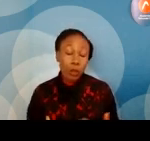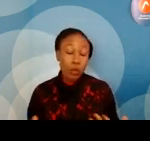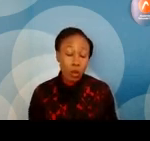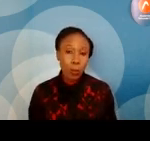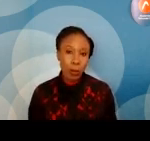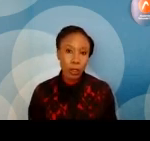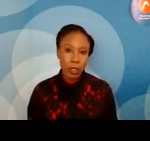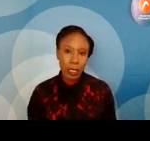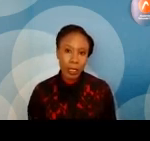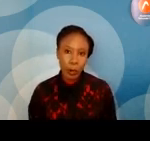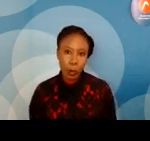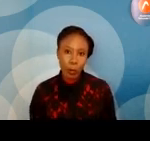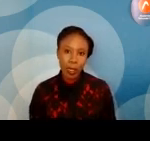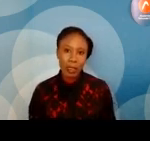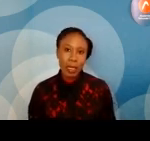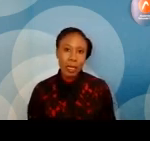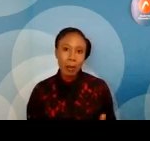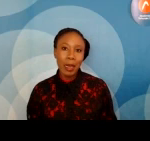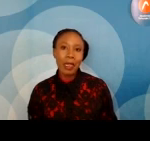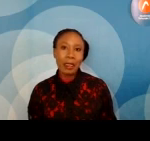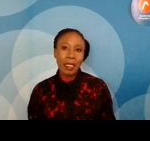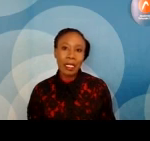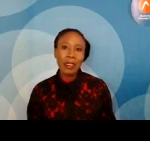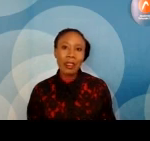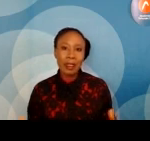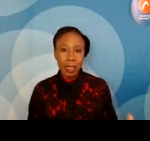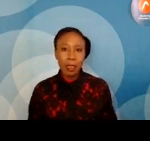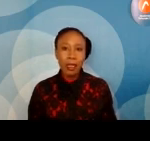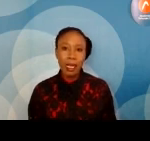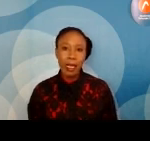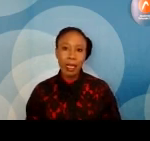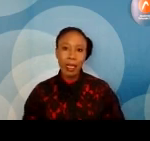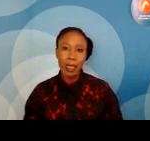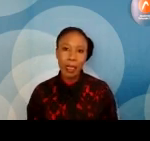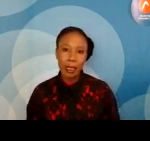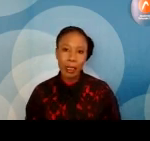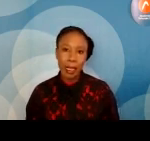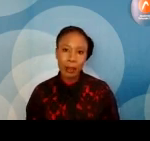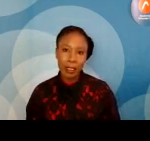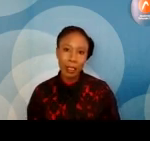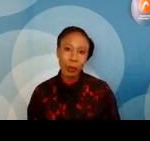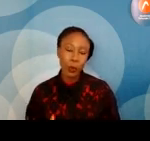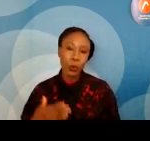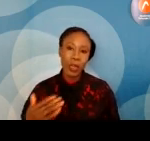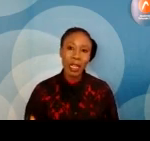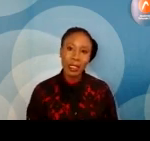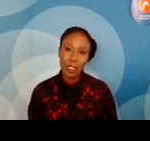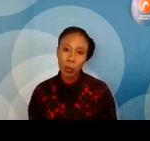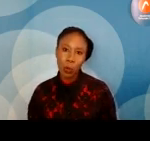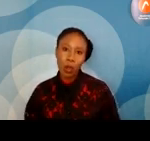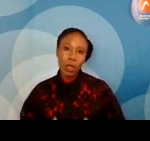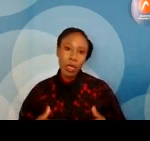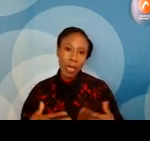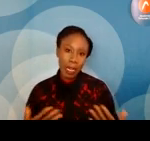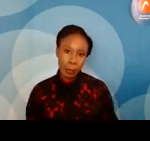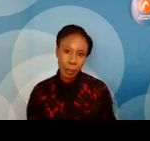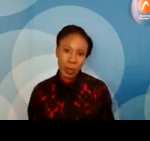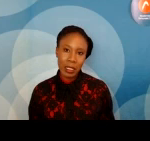men stereotypa föreställningar om att man inte kan tillgodoräknas